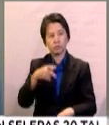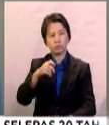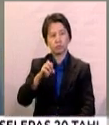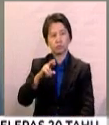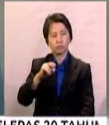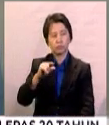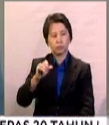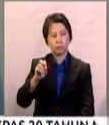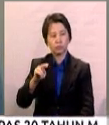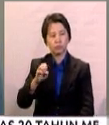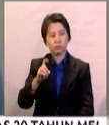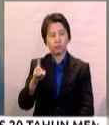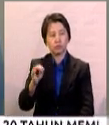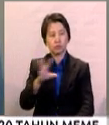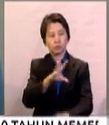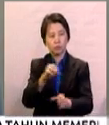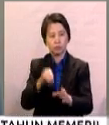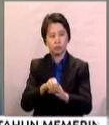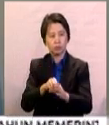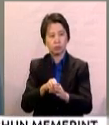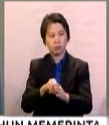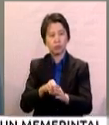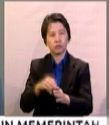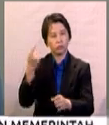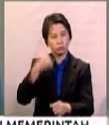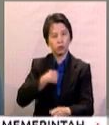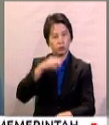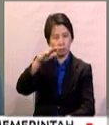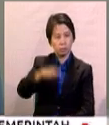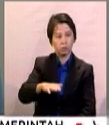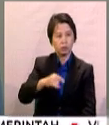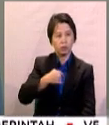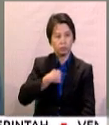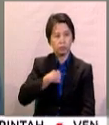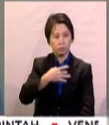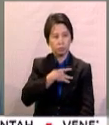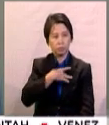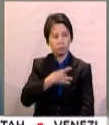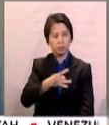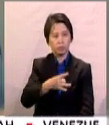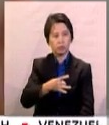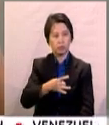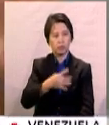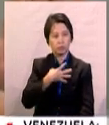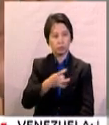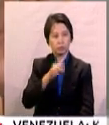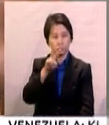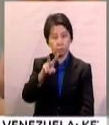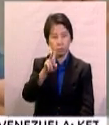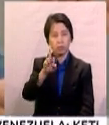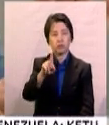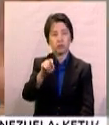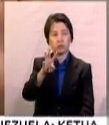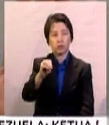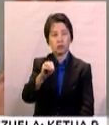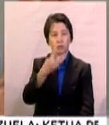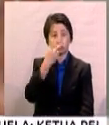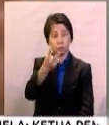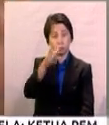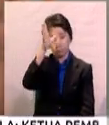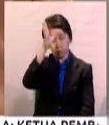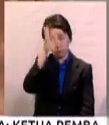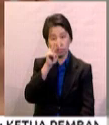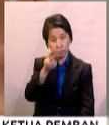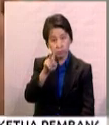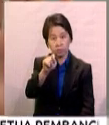Televisyen Malaysia. Zaman tu saya kecil lagi dan saya adalah peminat setia RTM. Pagi-pagi mesti dah terpampang tengok kartun,